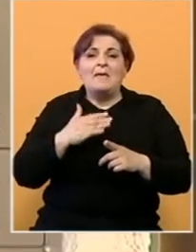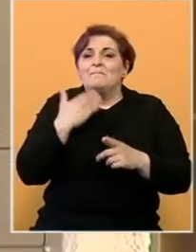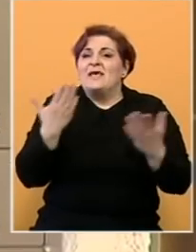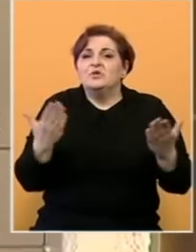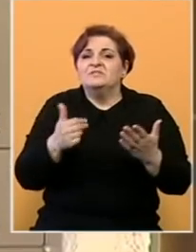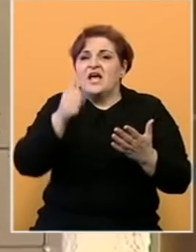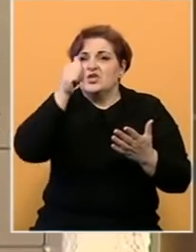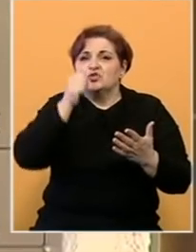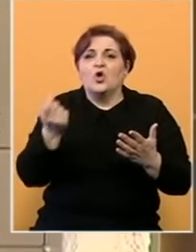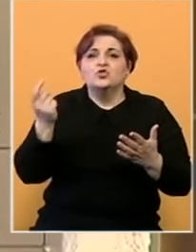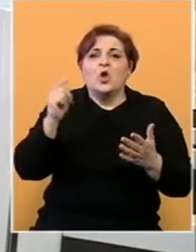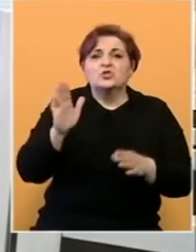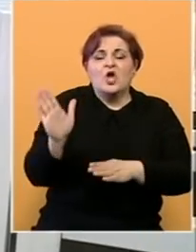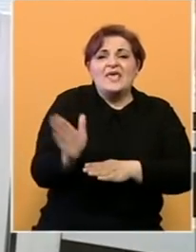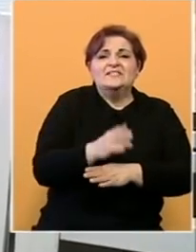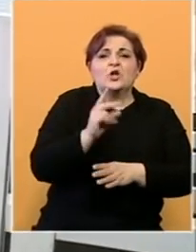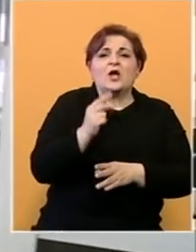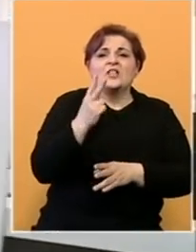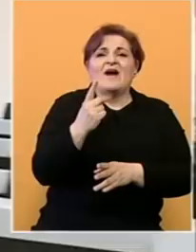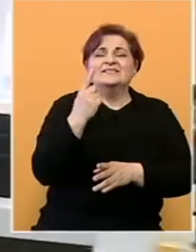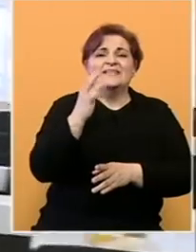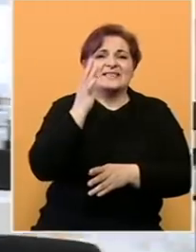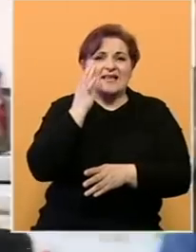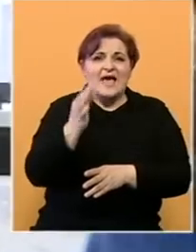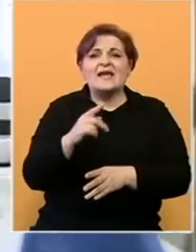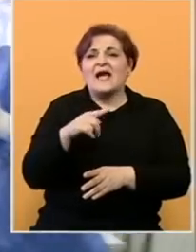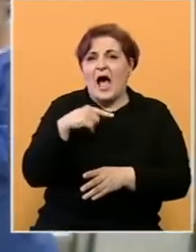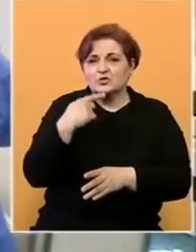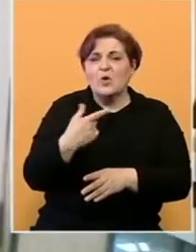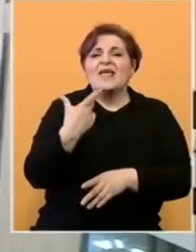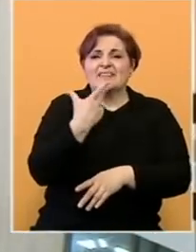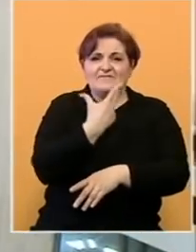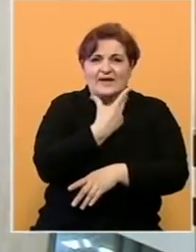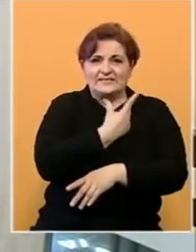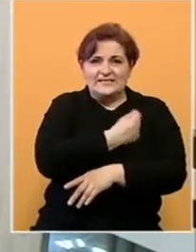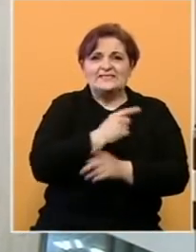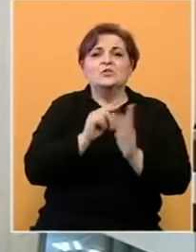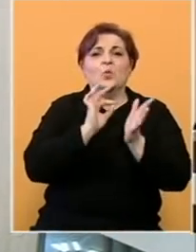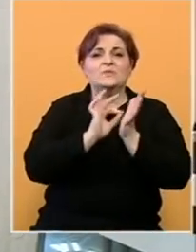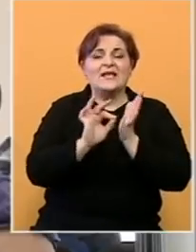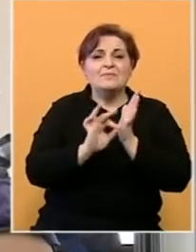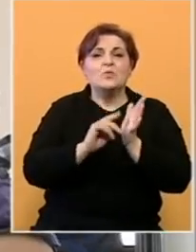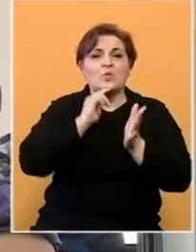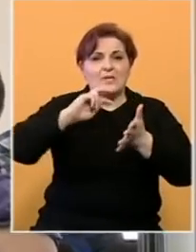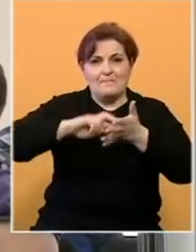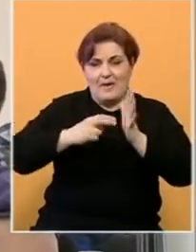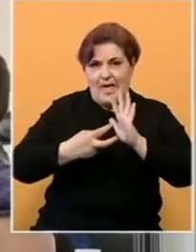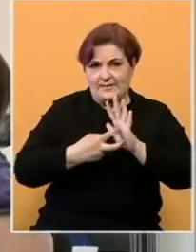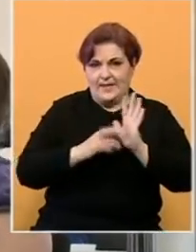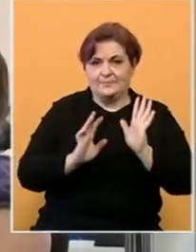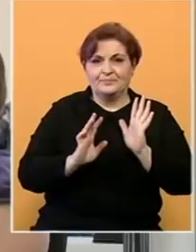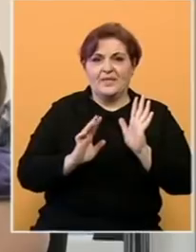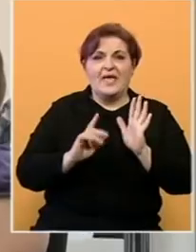Bez obzira na to što dolazi do isteka roka od 21 dan, kažu kako će biti vakcinirani u terminu koji je